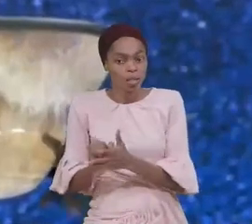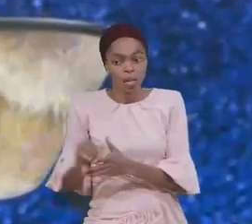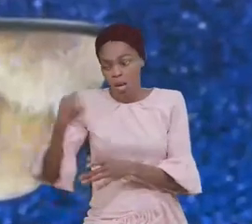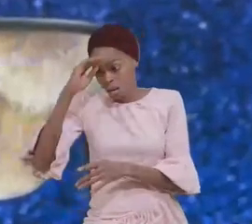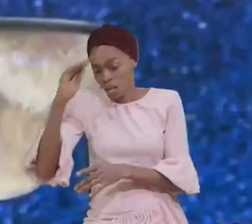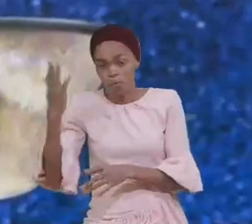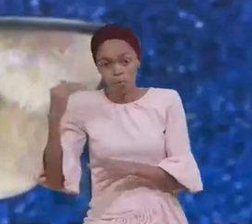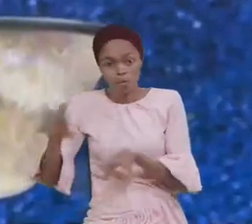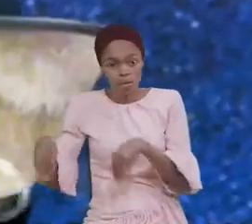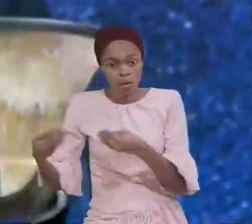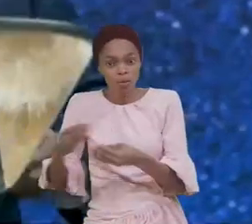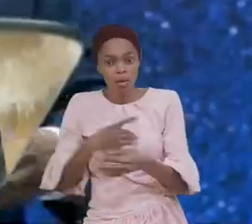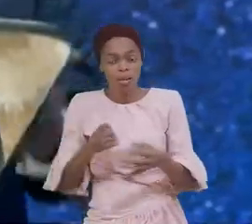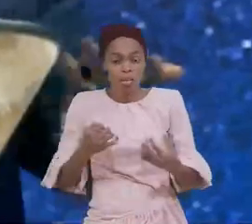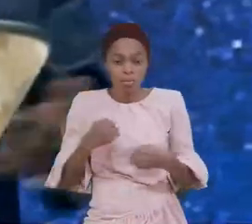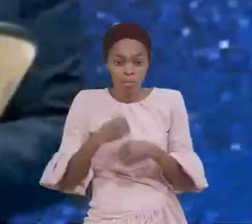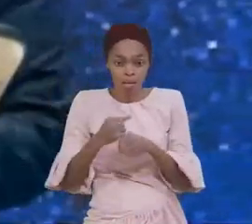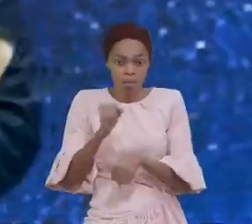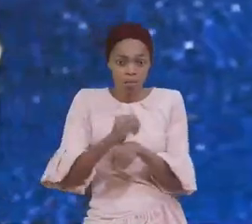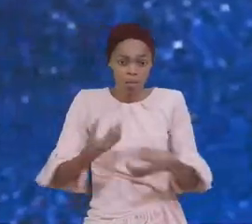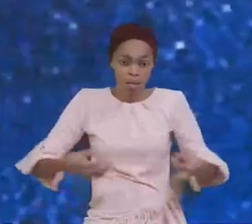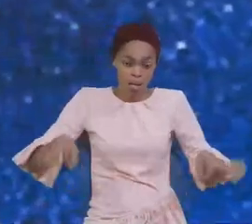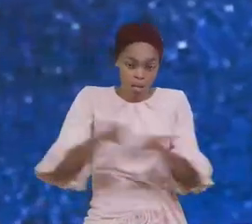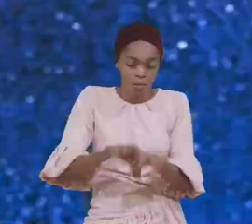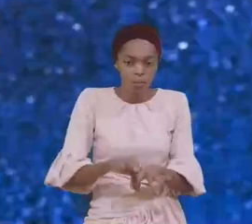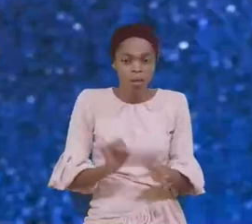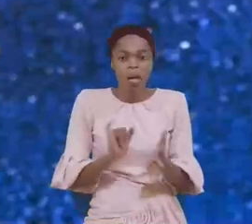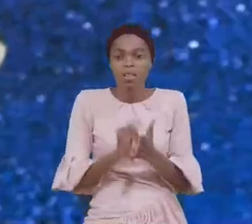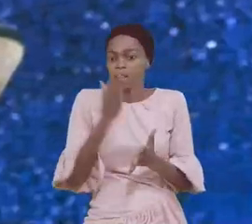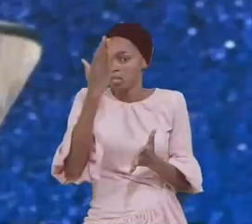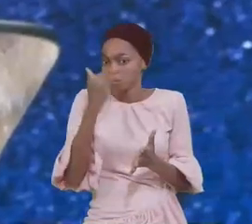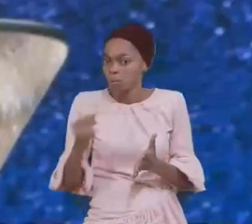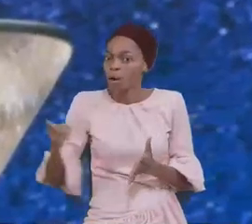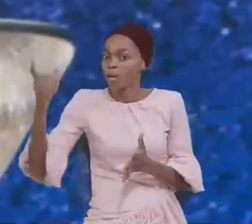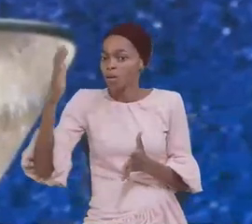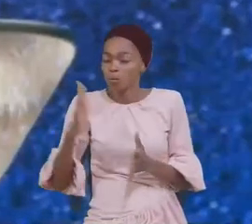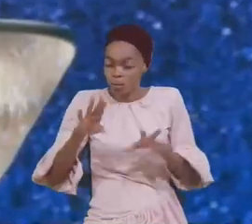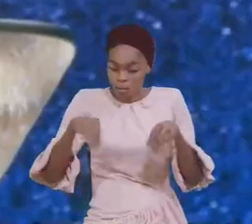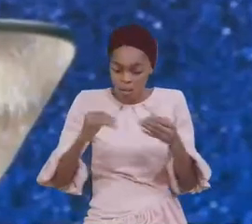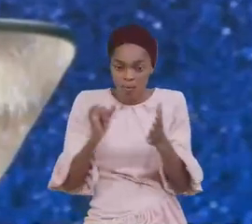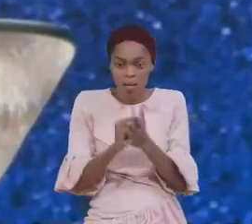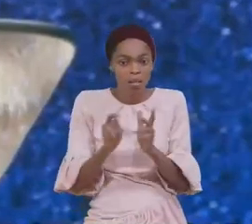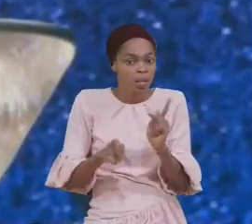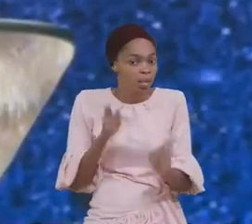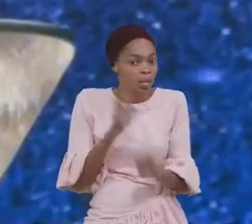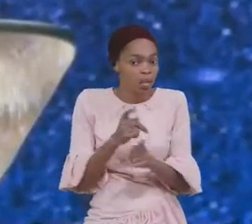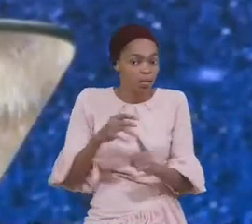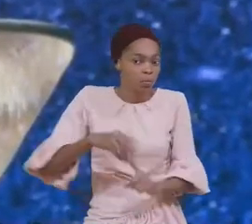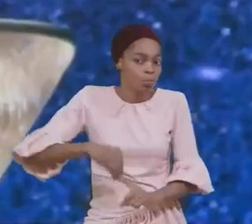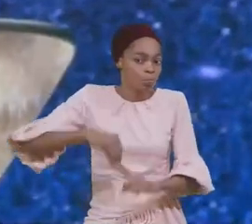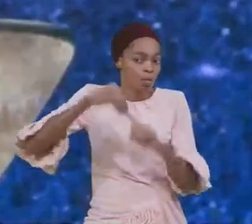de cela leur priorité. C'est pourquoi Dieu a donné ce signe, ce miracle particulier, cette